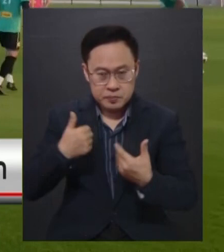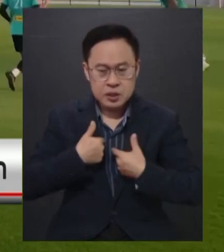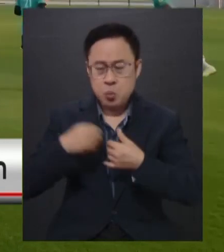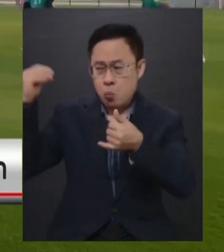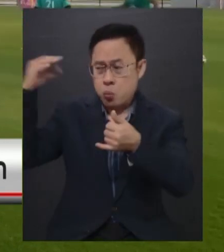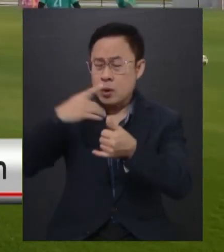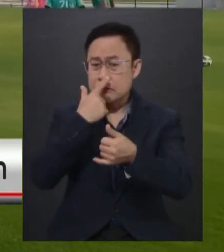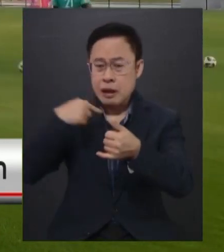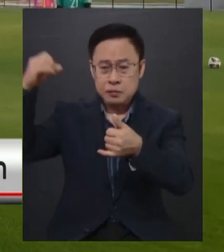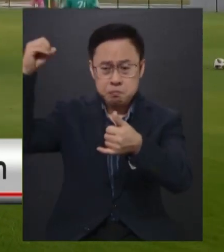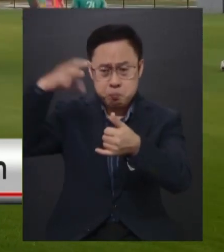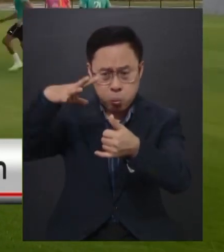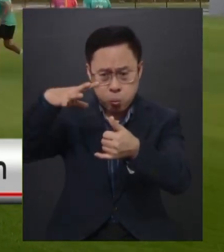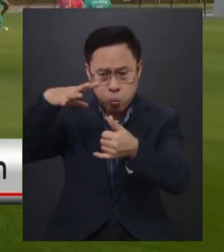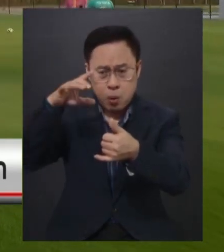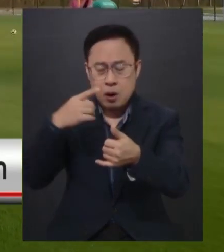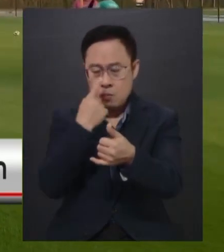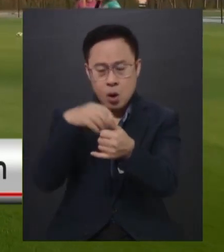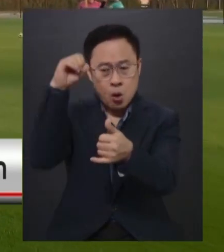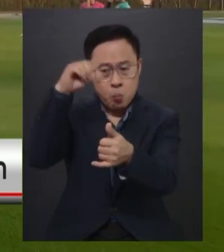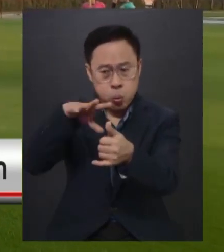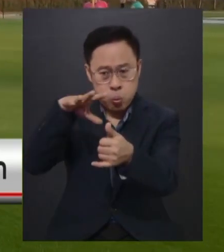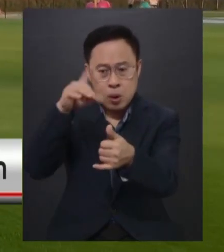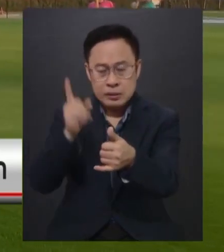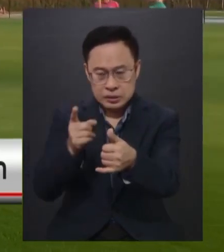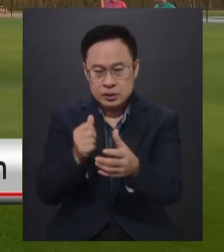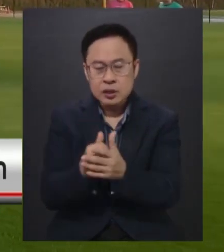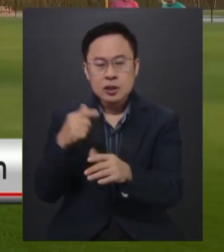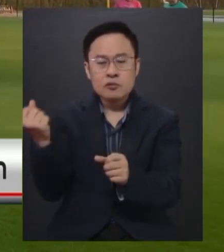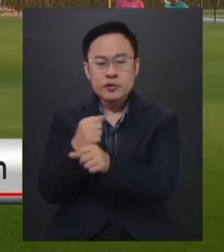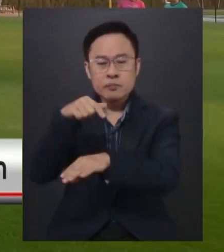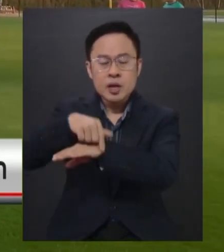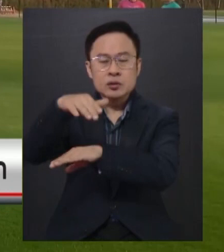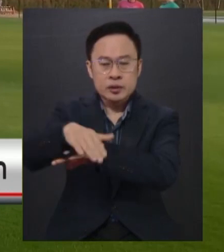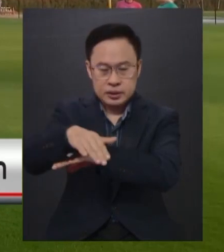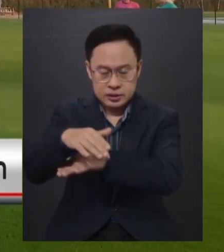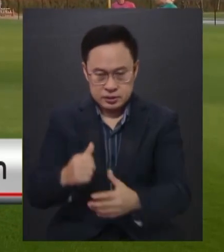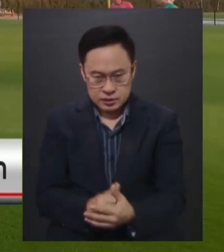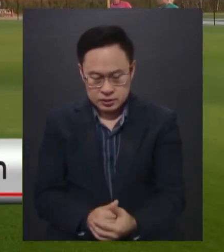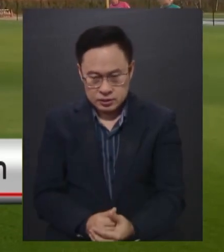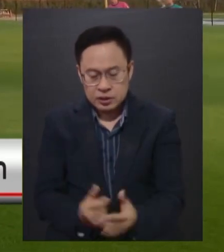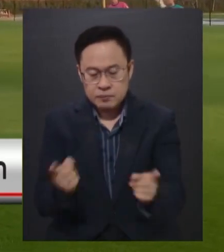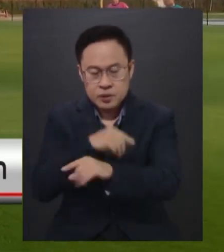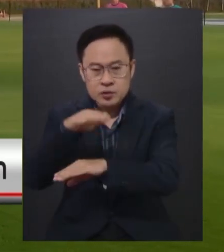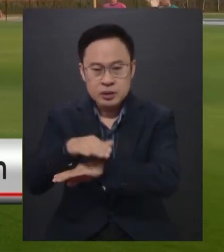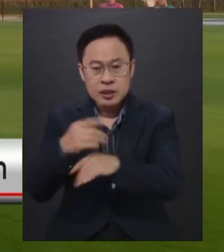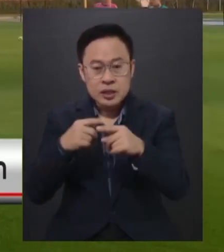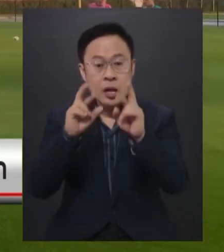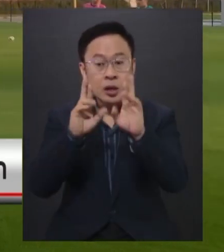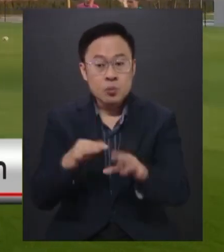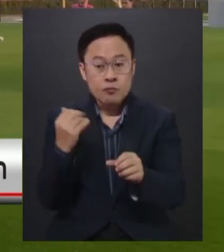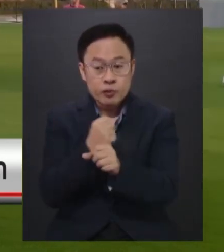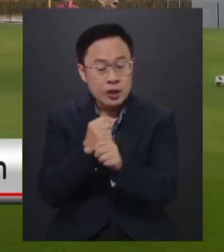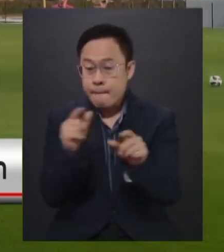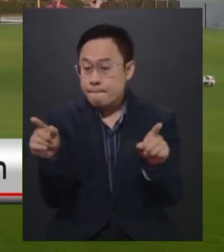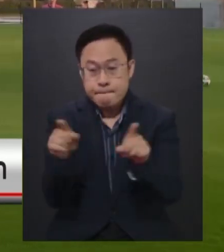แดดแรงมากแดดแรงมากคืออากาศบ้านเราไม่เอื้อก็เลยต้องซ้อมเย็นแต่ระบบการซ้อมทั้งหมดที่อิิอิเอามาใช้กับนักเตะทีม